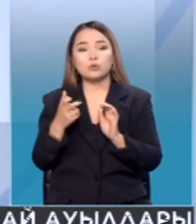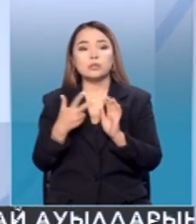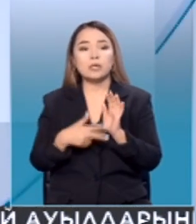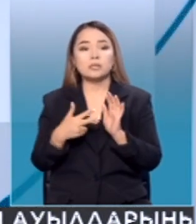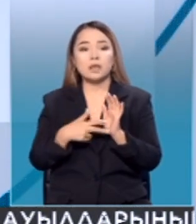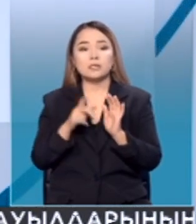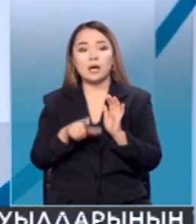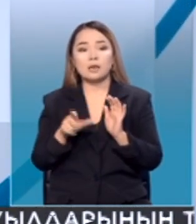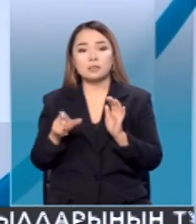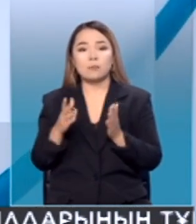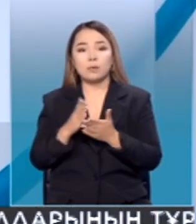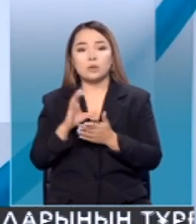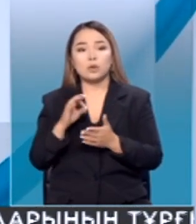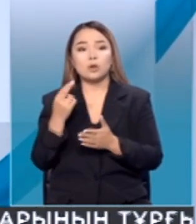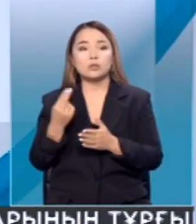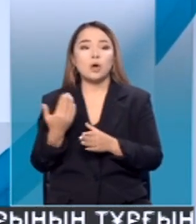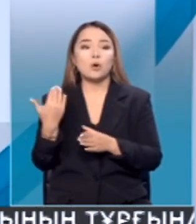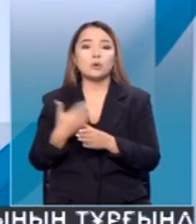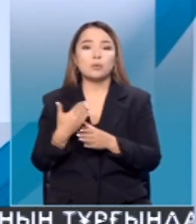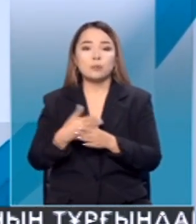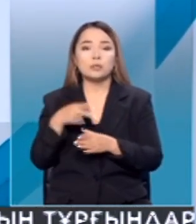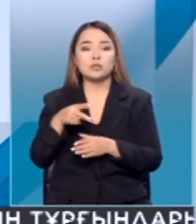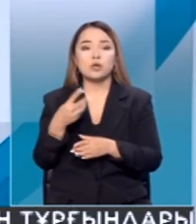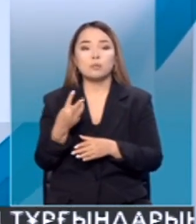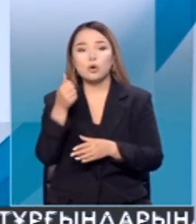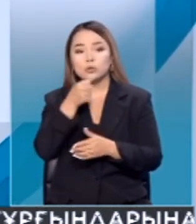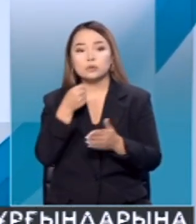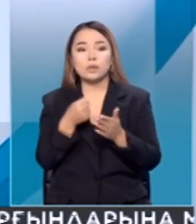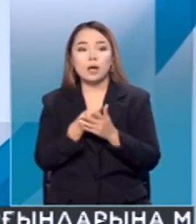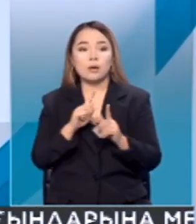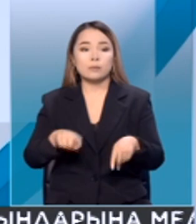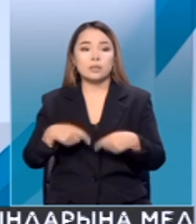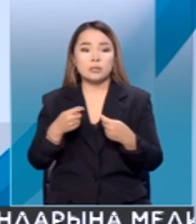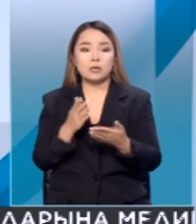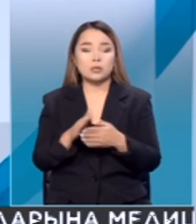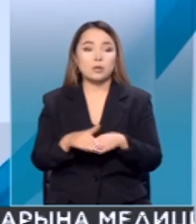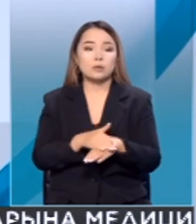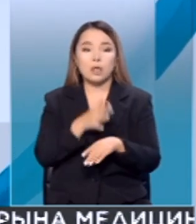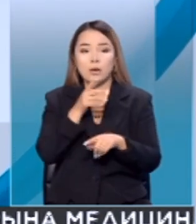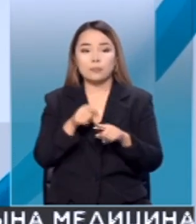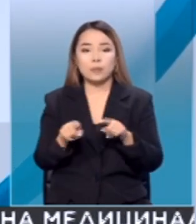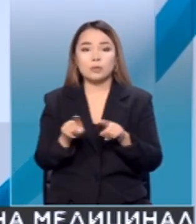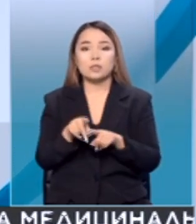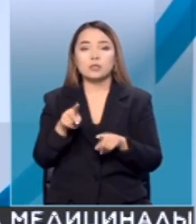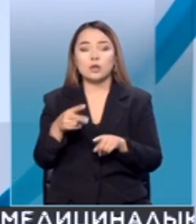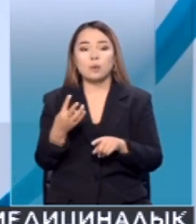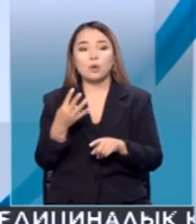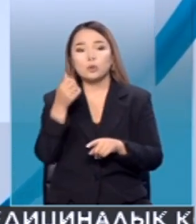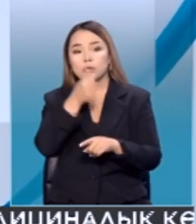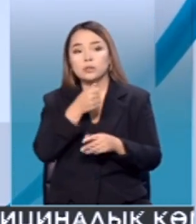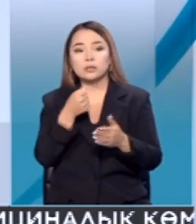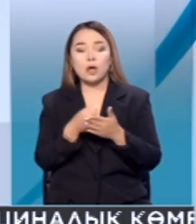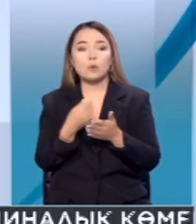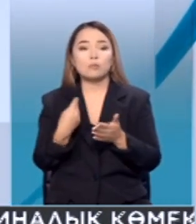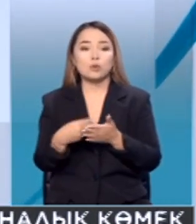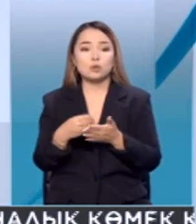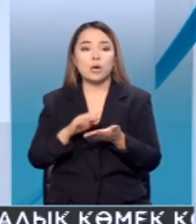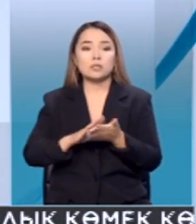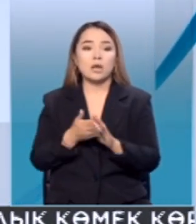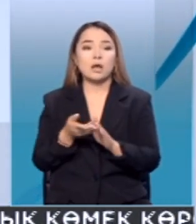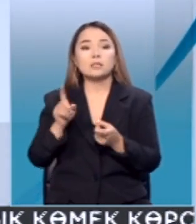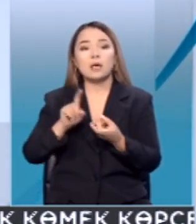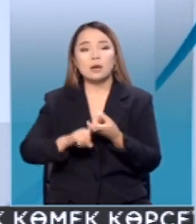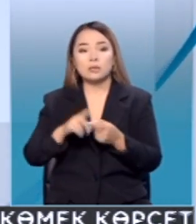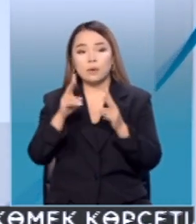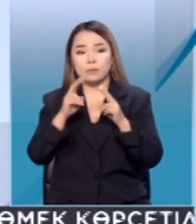316388 адам. Әлеуметтік көмек 2023 жылдың соңына дейін беріледі. Оны ұзарту мәселесі 2024 жылғы бюджет жағдайына байланысты